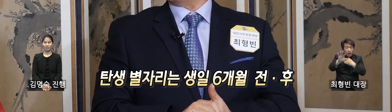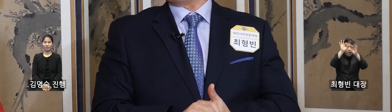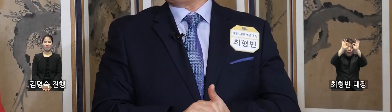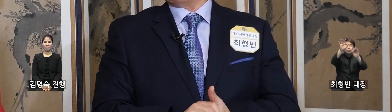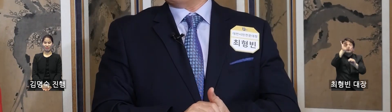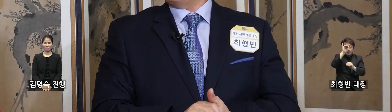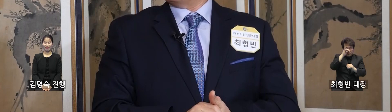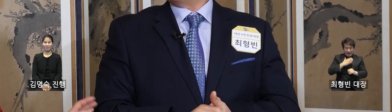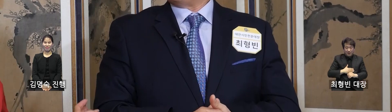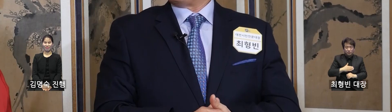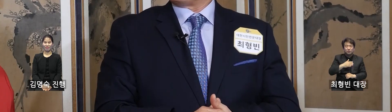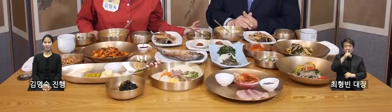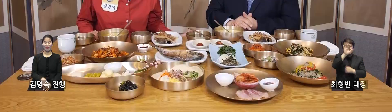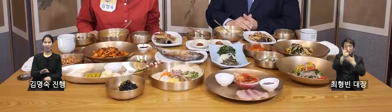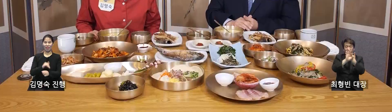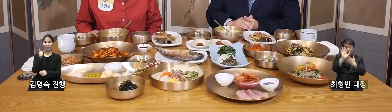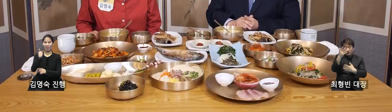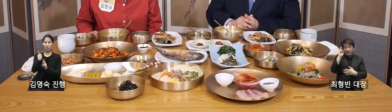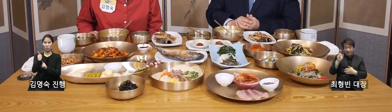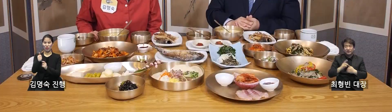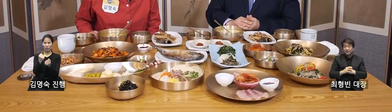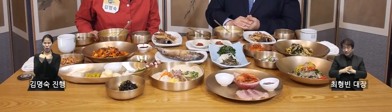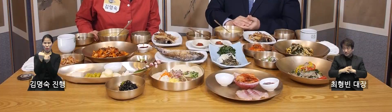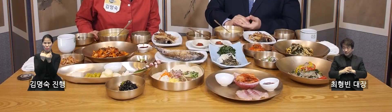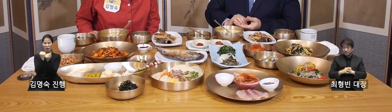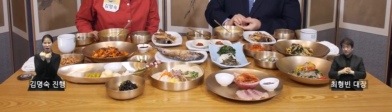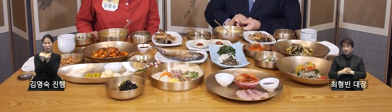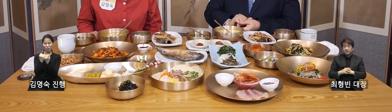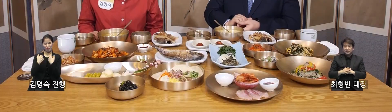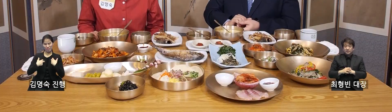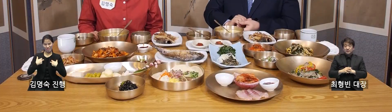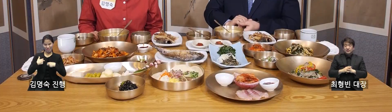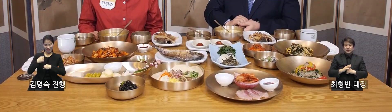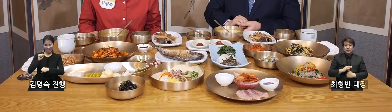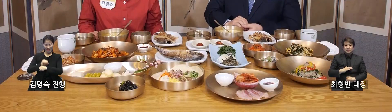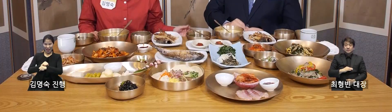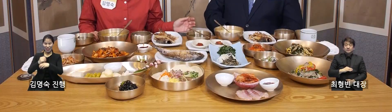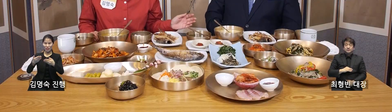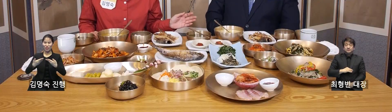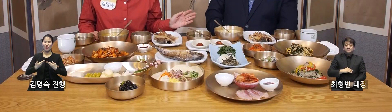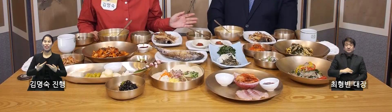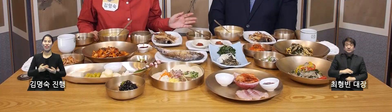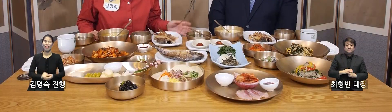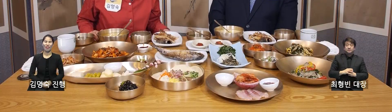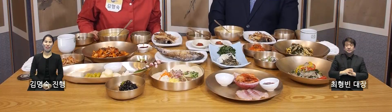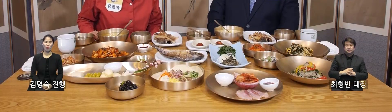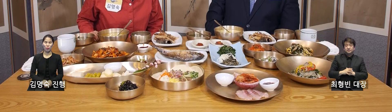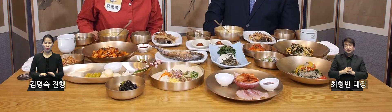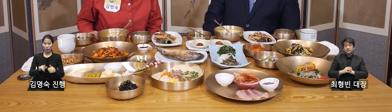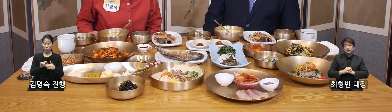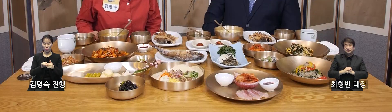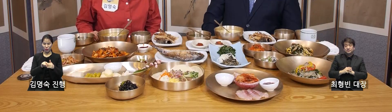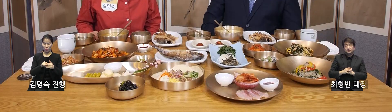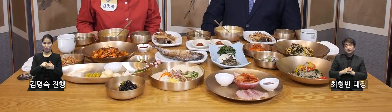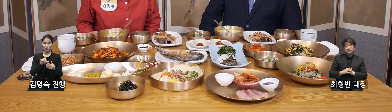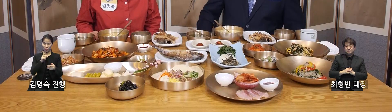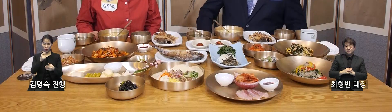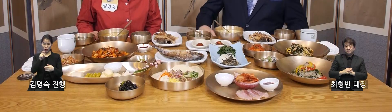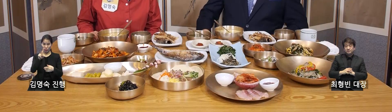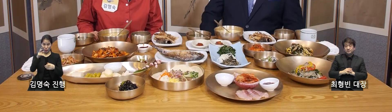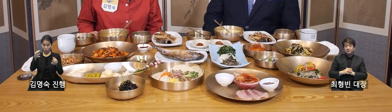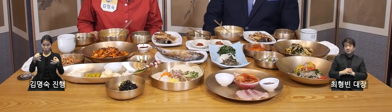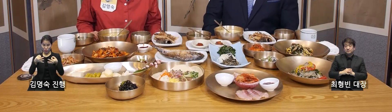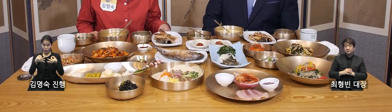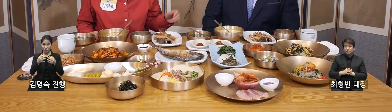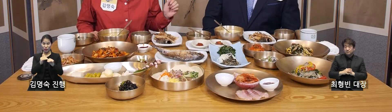하시면 될까 대장님이 너무 설명을 잘 해주셔 가지고 어 저희 오늘 프로를 보시는